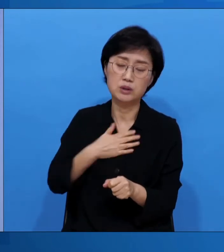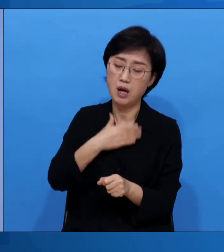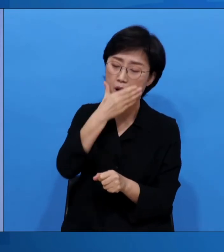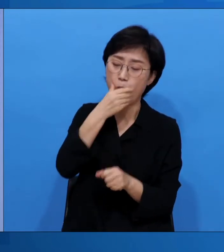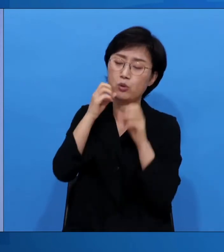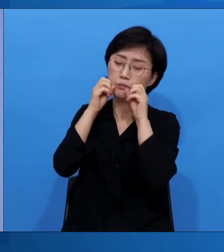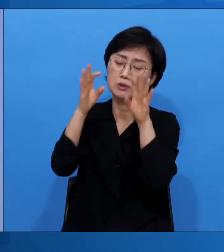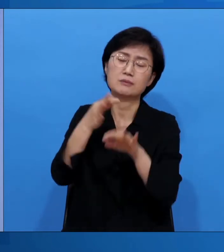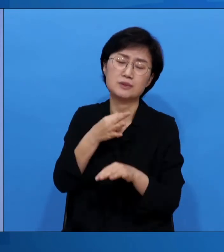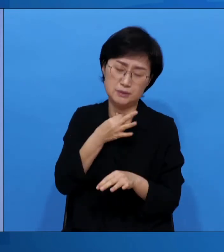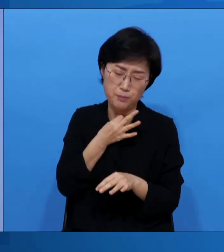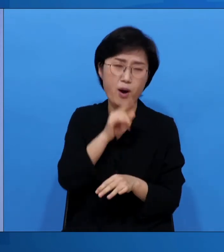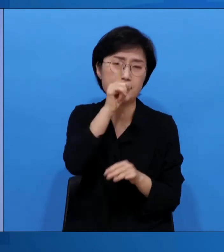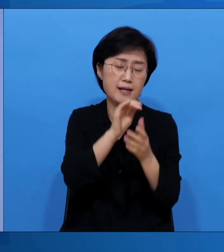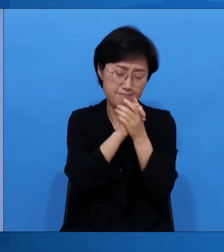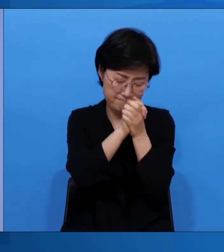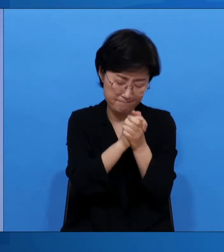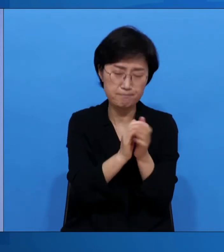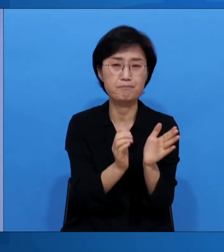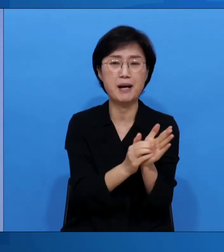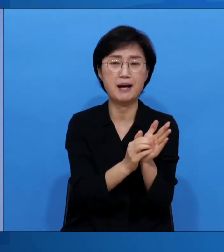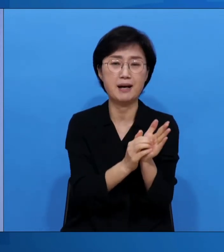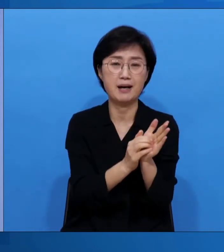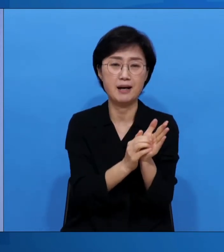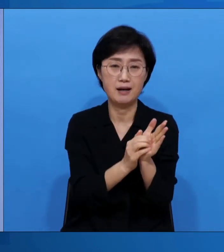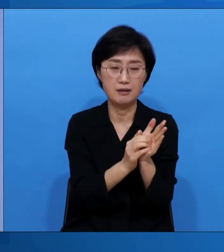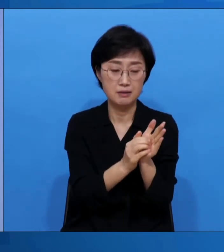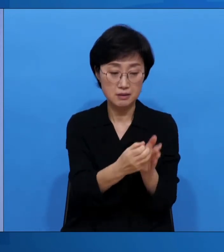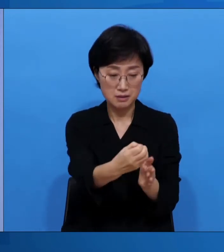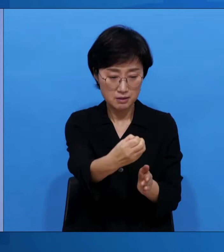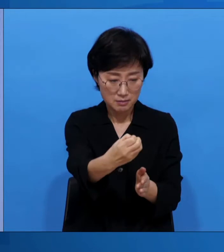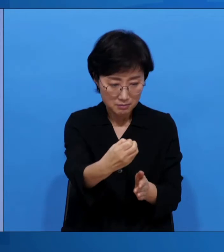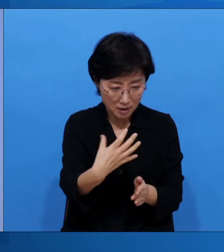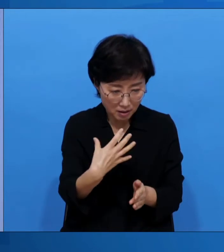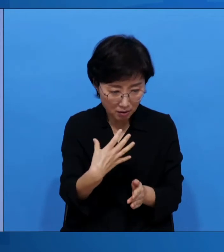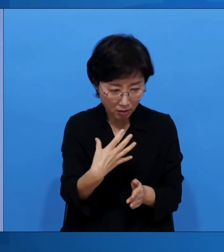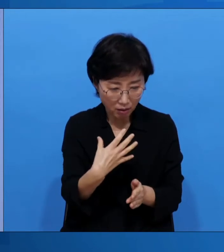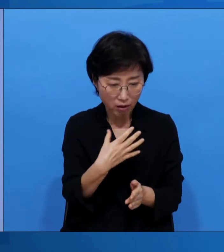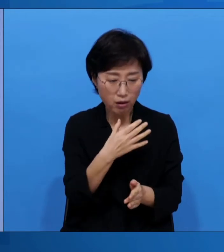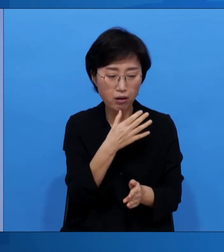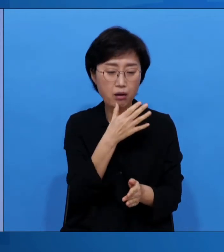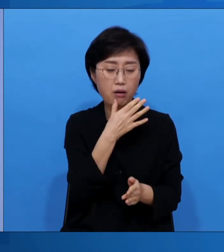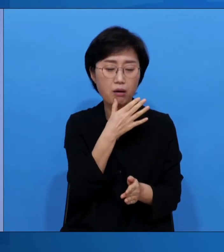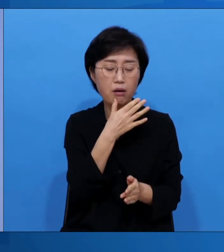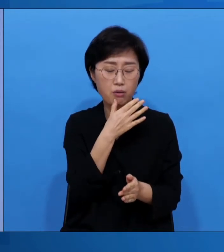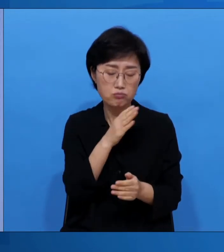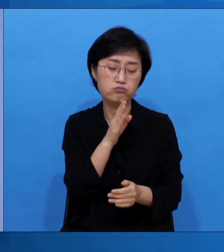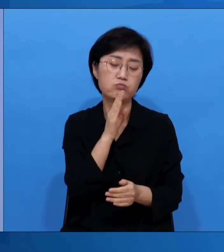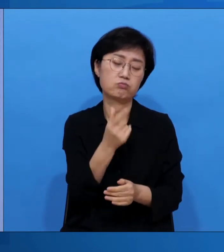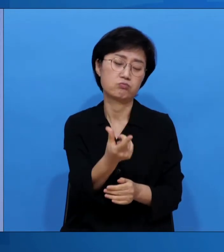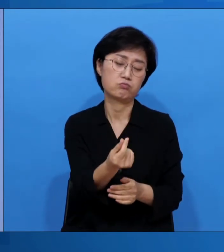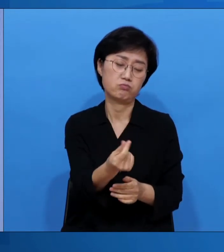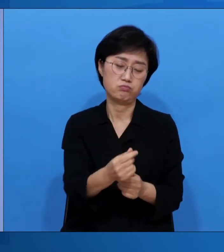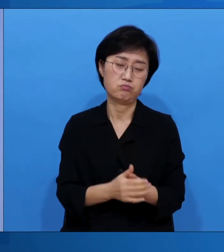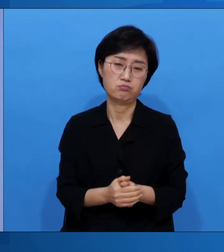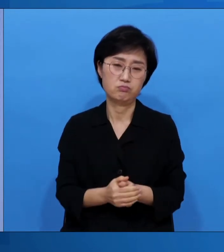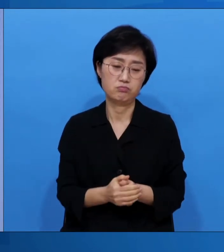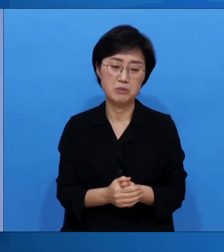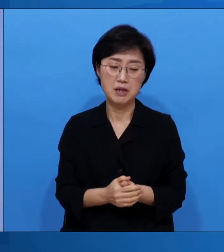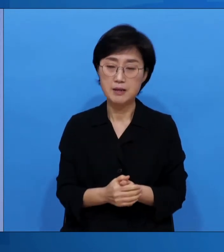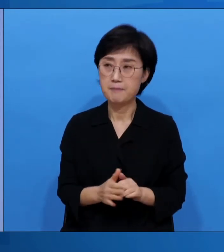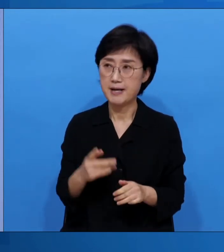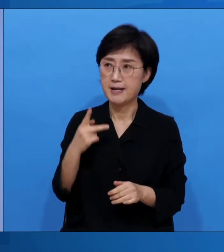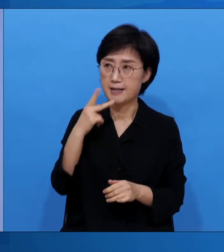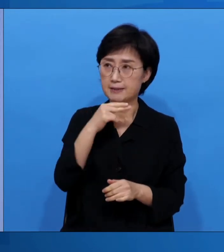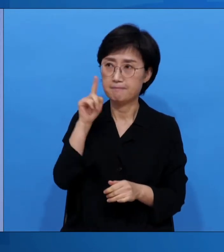the gospel. 그 기도를 하는 거예요. 그 말을 하는 거예요. And so that's what she 그래요. said to me and shared with me. 그래 금식 다 마치고